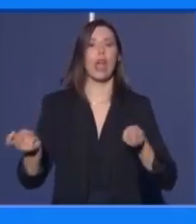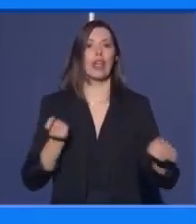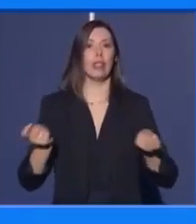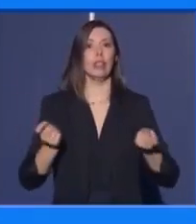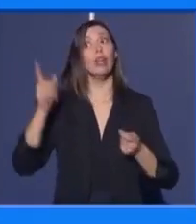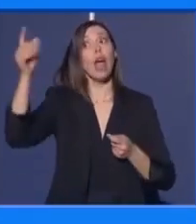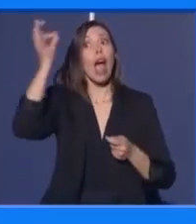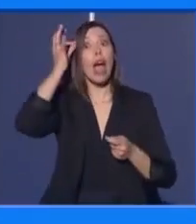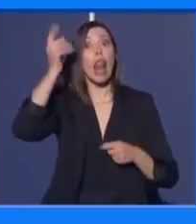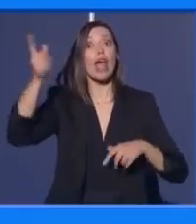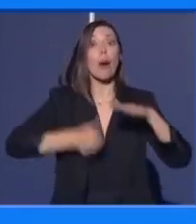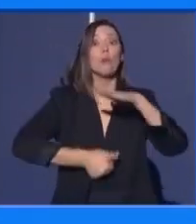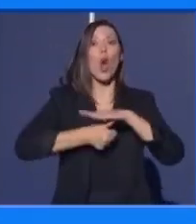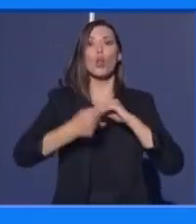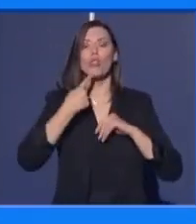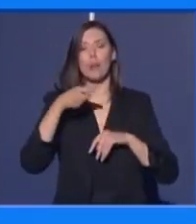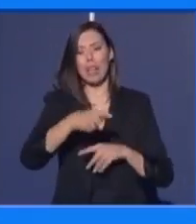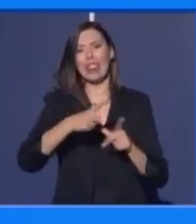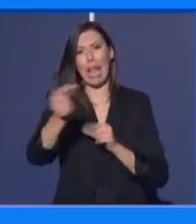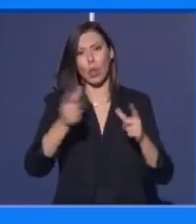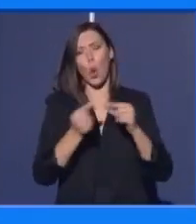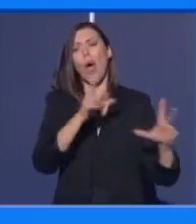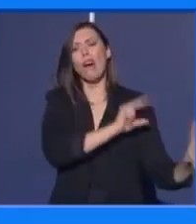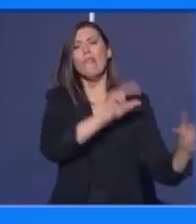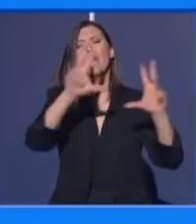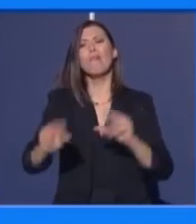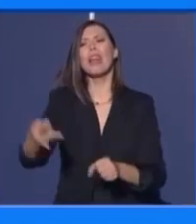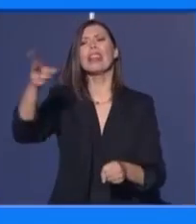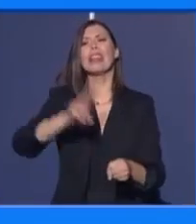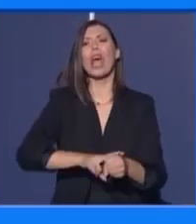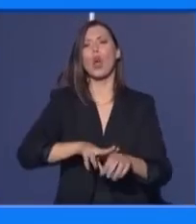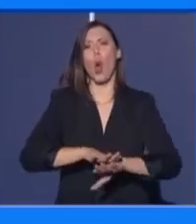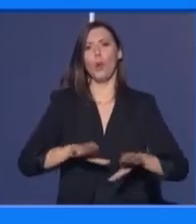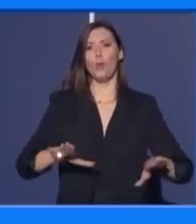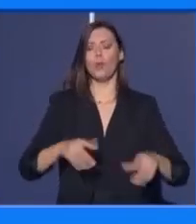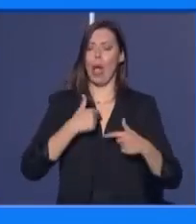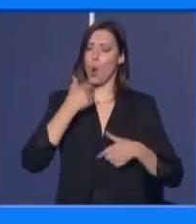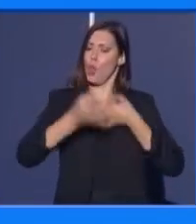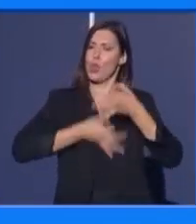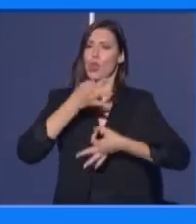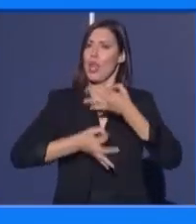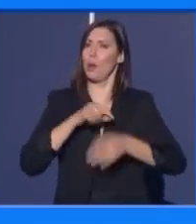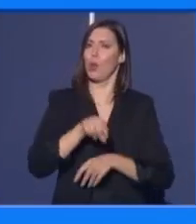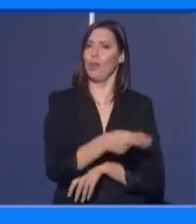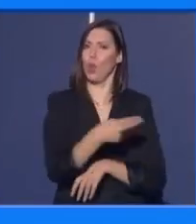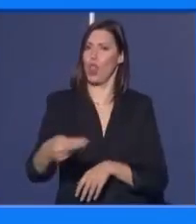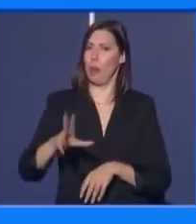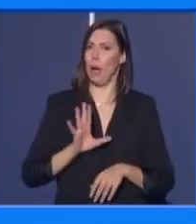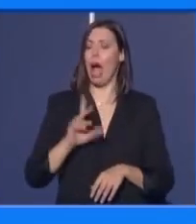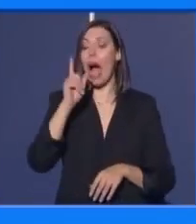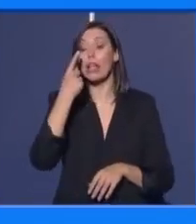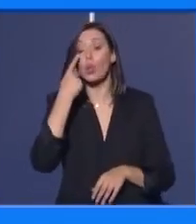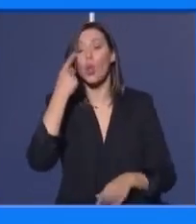ΝΑΤΟ. Εγώ δεν θα τα σχολιάσω αυτά σήμερα. Ας το δούμε όμως απλά. Υποτίθεται λοιπόν ότι το ΝΑΤΟ